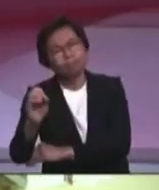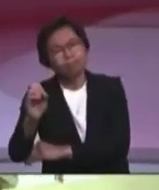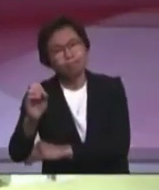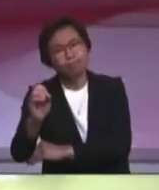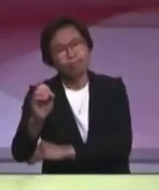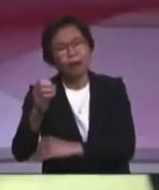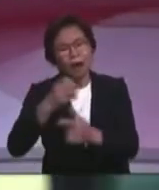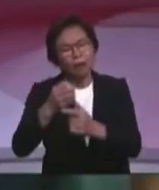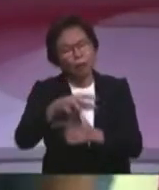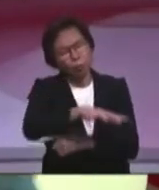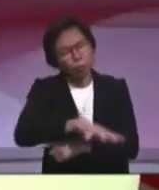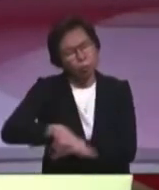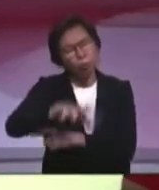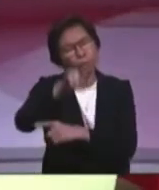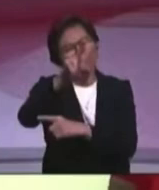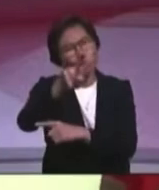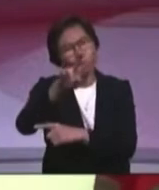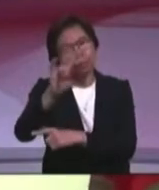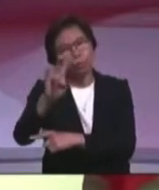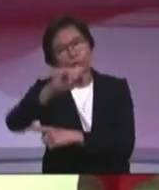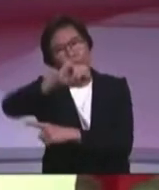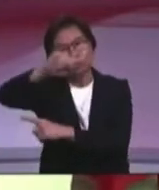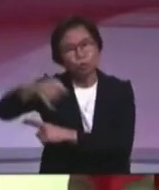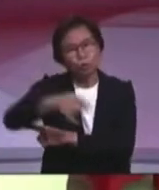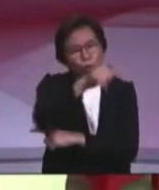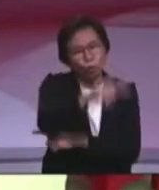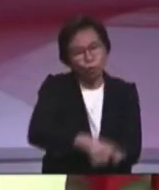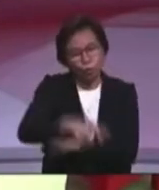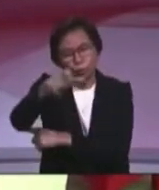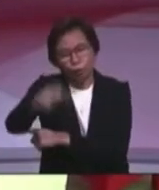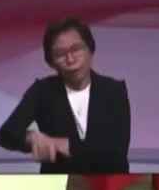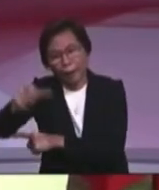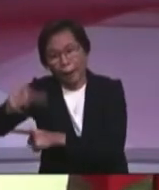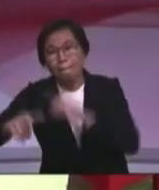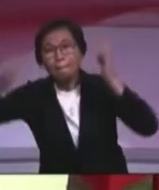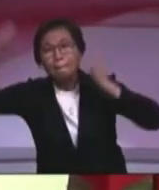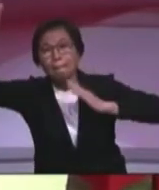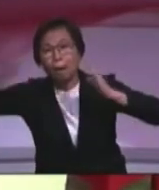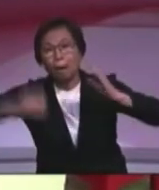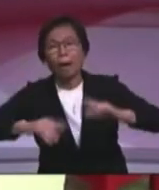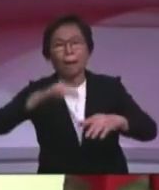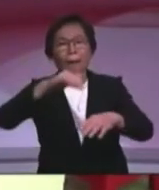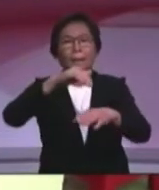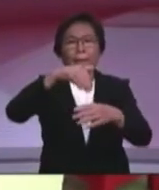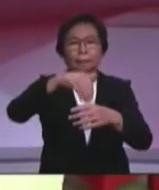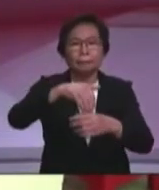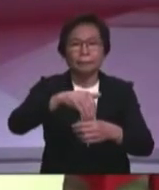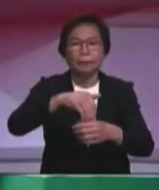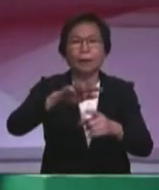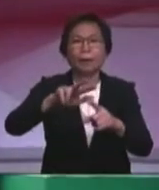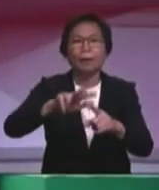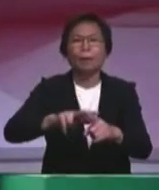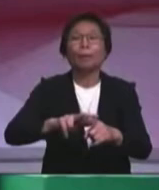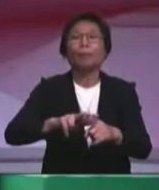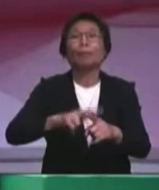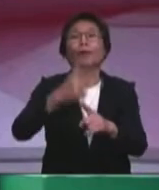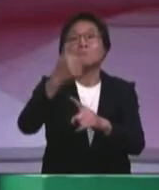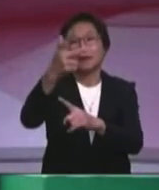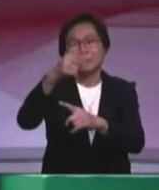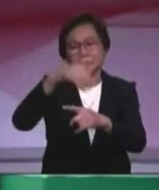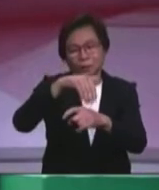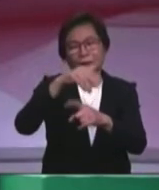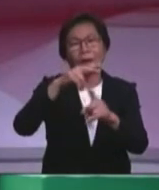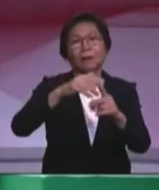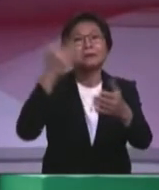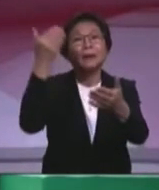atau hampir 27 Juta penduduk Indonesia menjelang suku pertama Tahun 2022